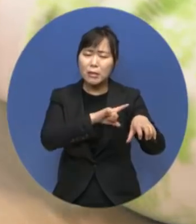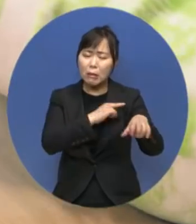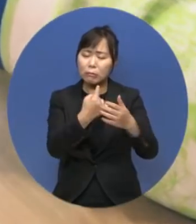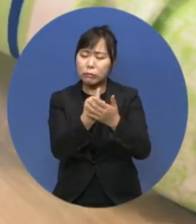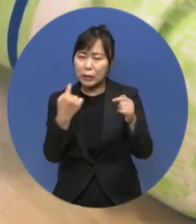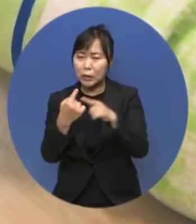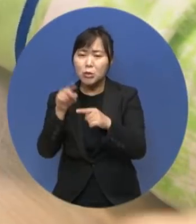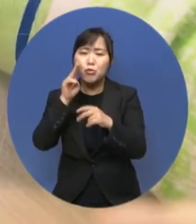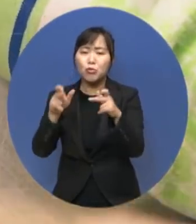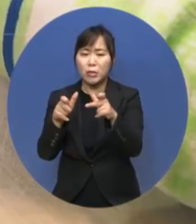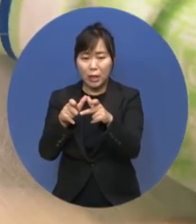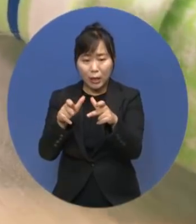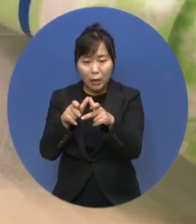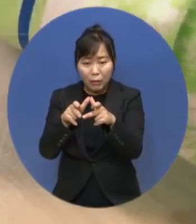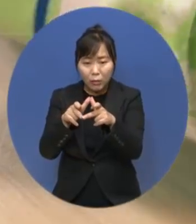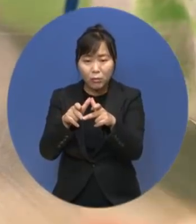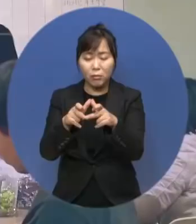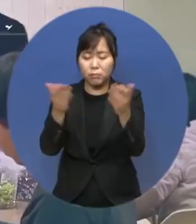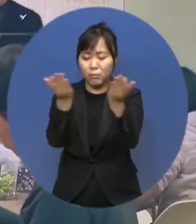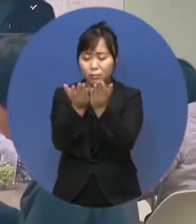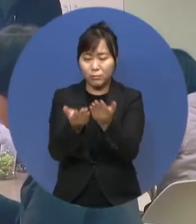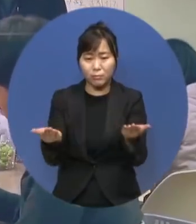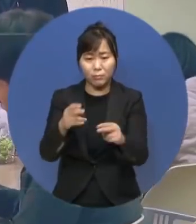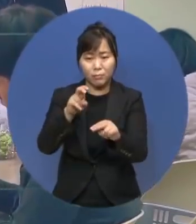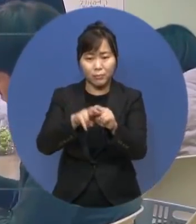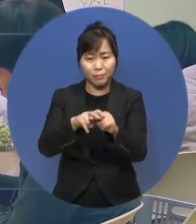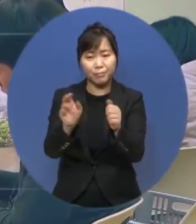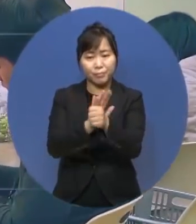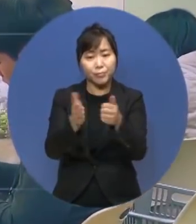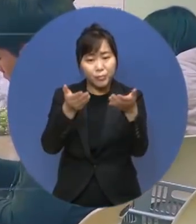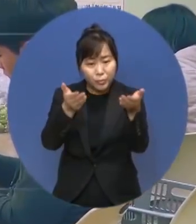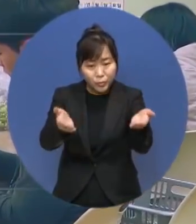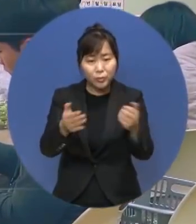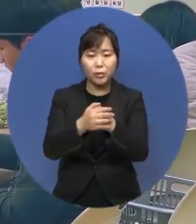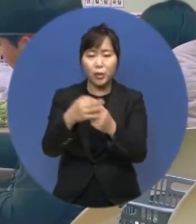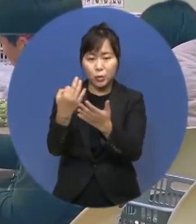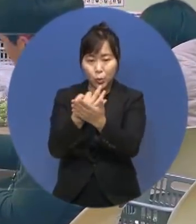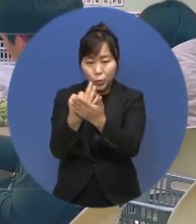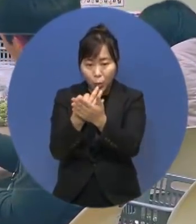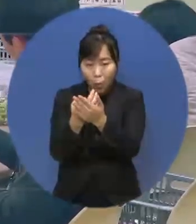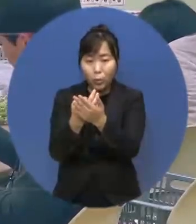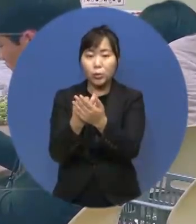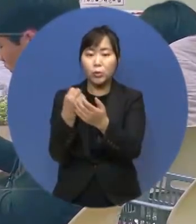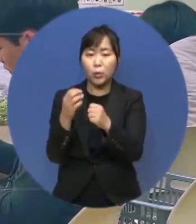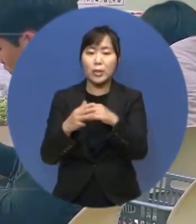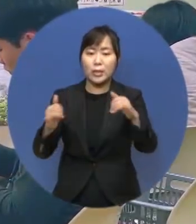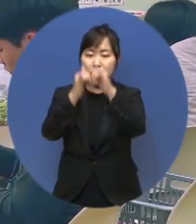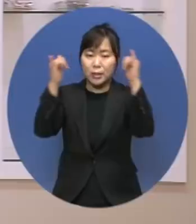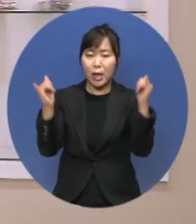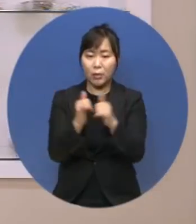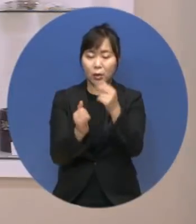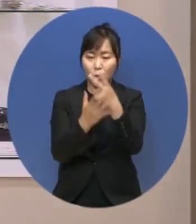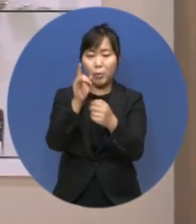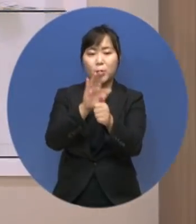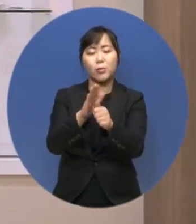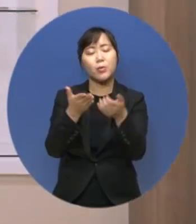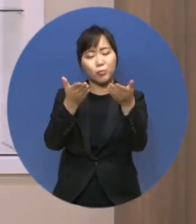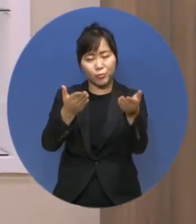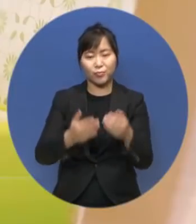소외된 중증 장애인에게 맞춤형 일자리를 제공, 소득 보장 및 사회통합에 기여하고